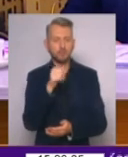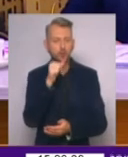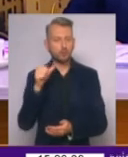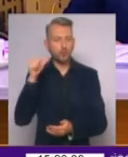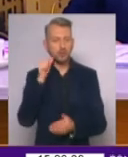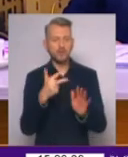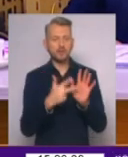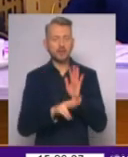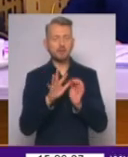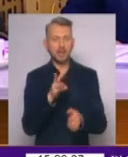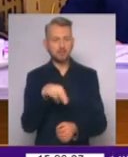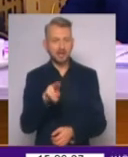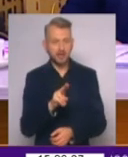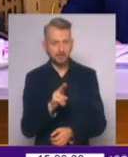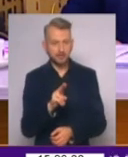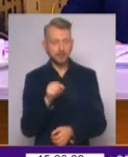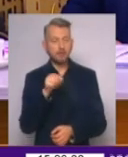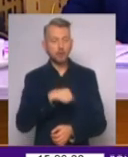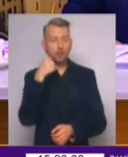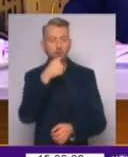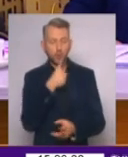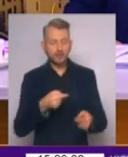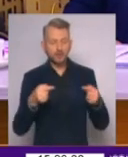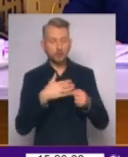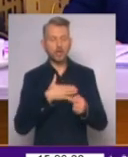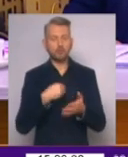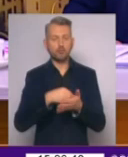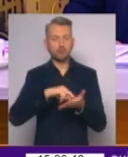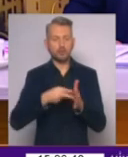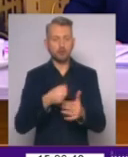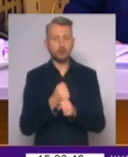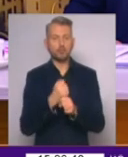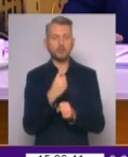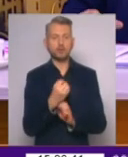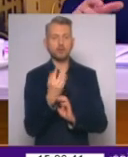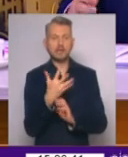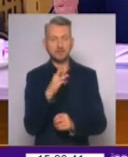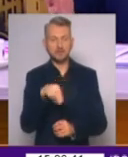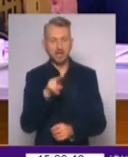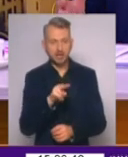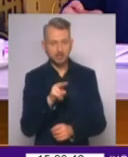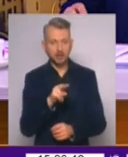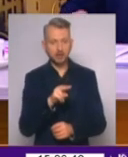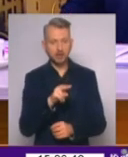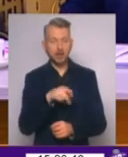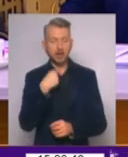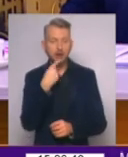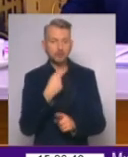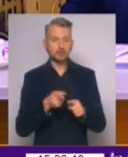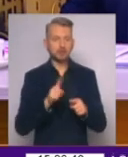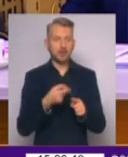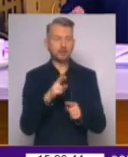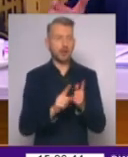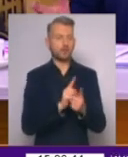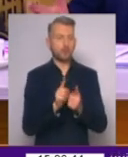році 85 мільярдів. В цьому році, згідно нашого бюджету, зробили 115 мільярдів, кажучи про це, що це для